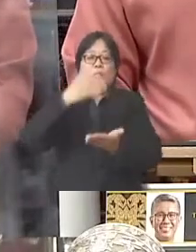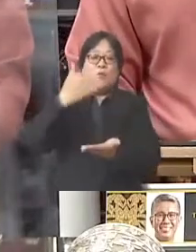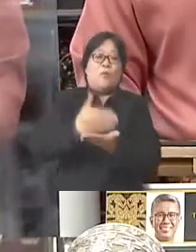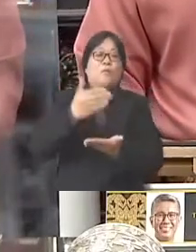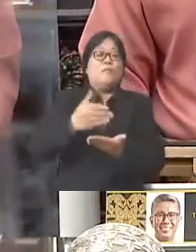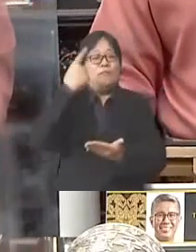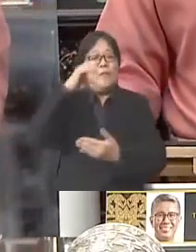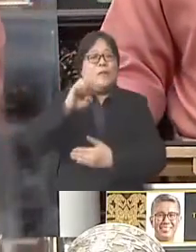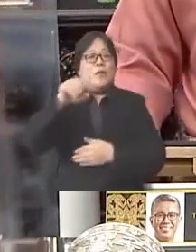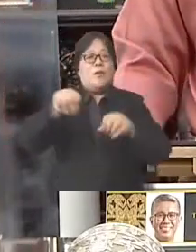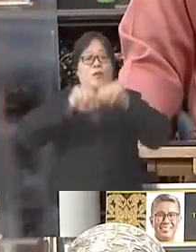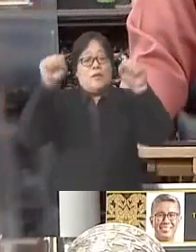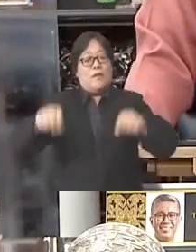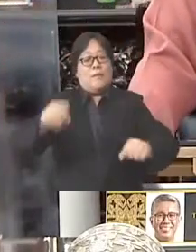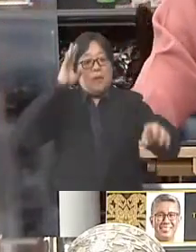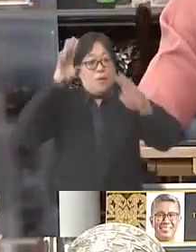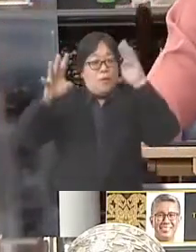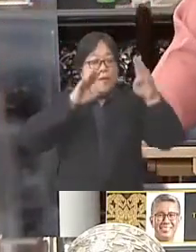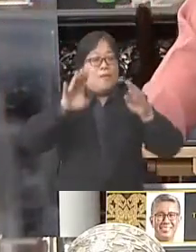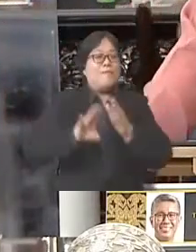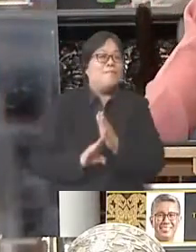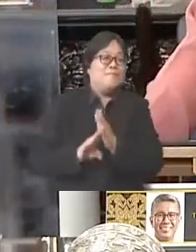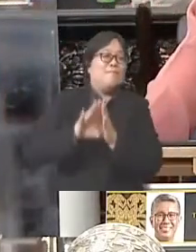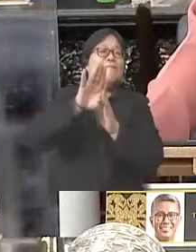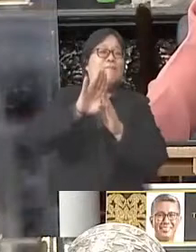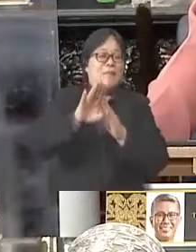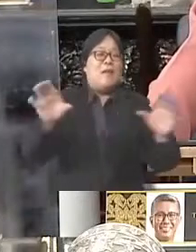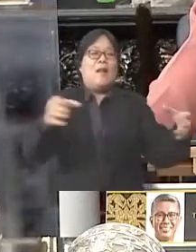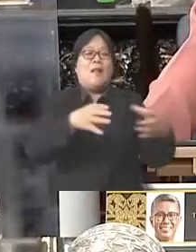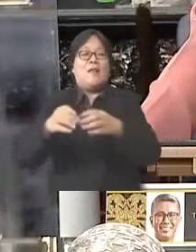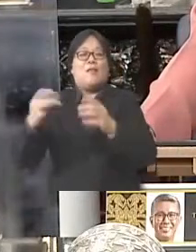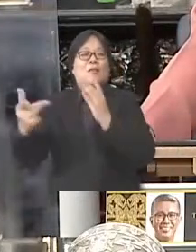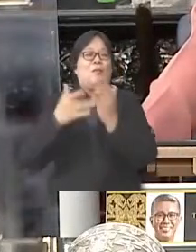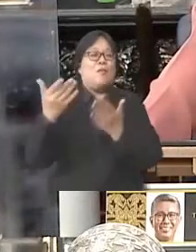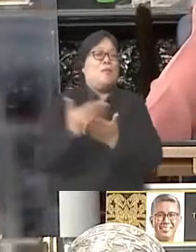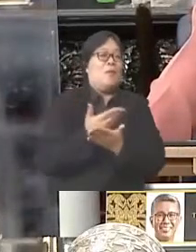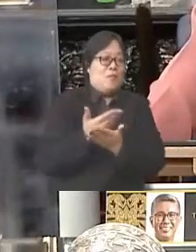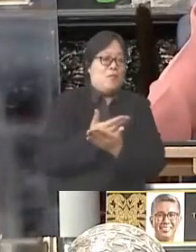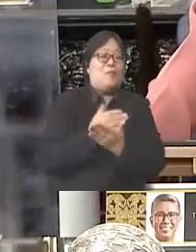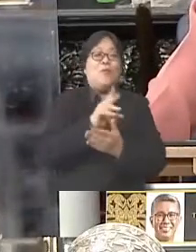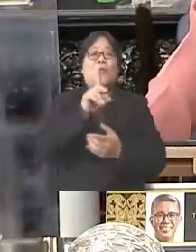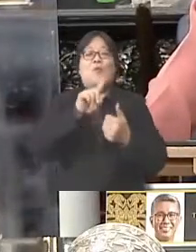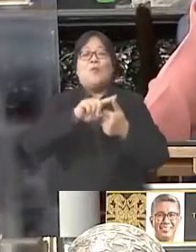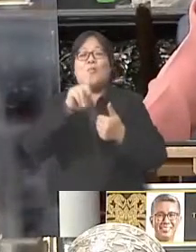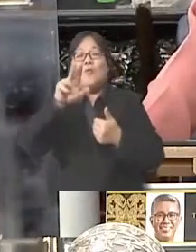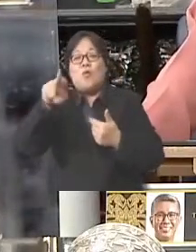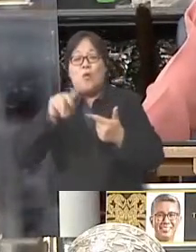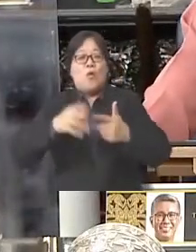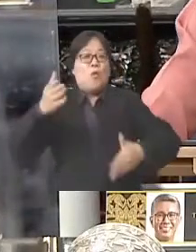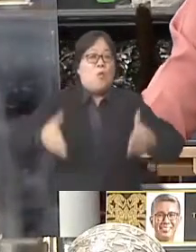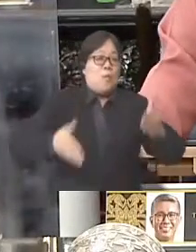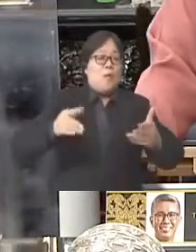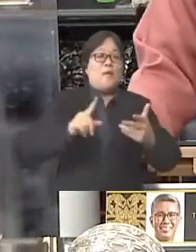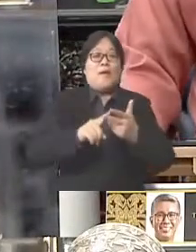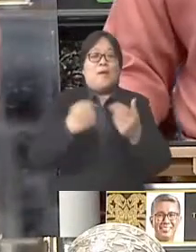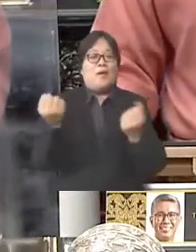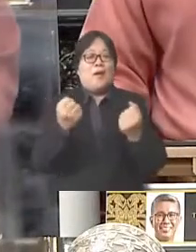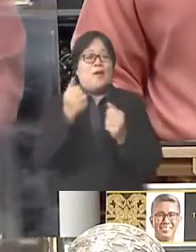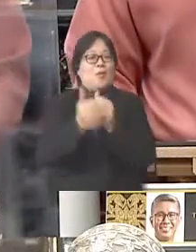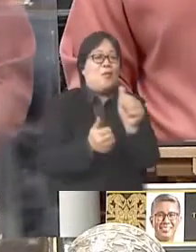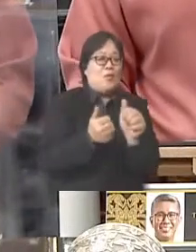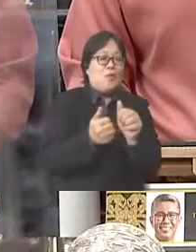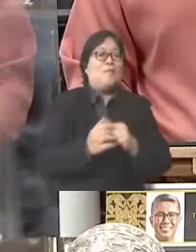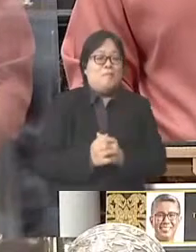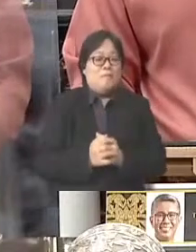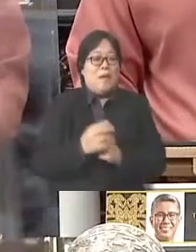seperti untuk ekosistem inovasi dengan pembangunan plus teknologi baru muncul seperti Drone robotik dan kendaraan berotonomi